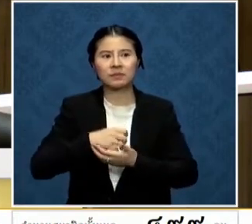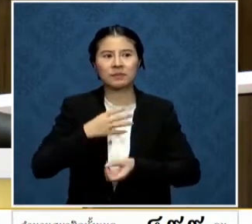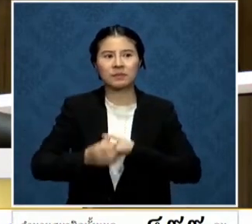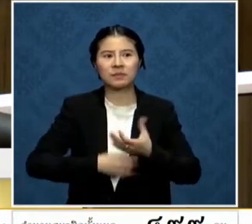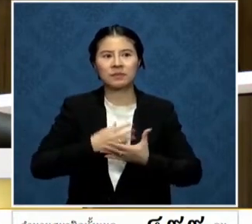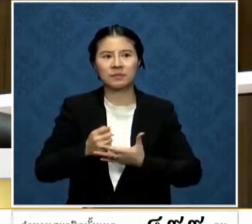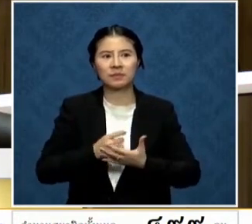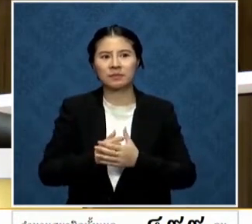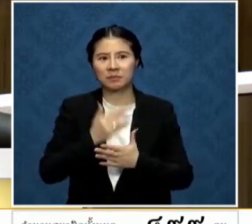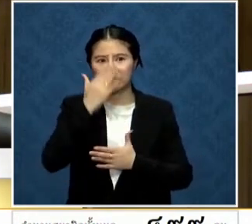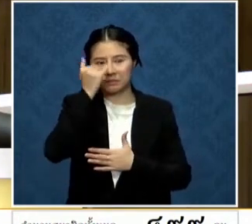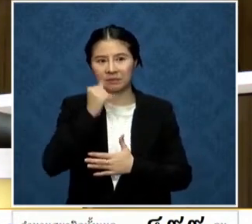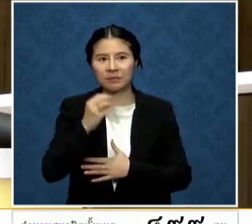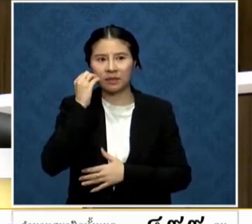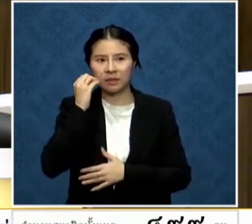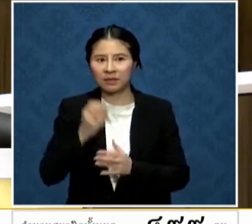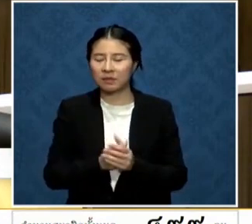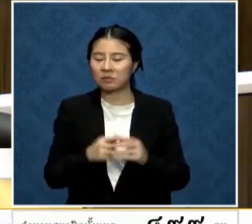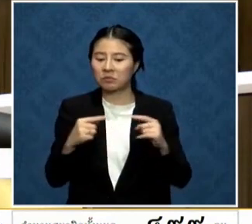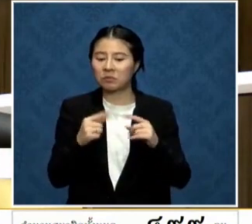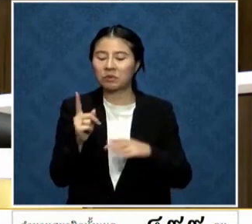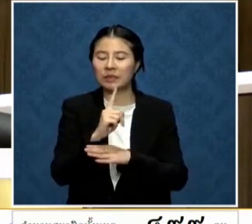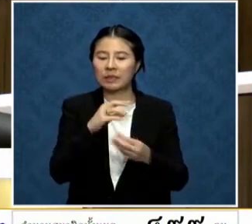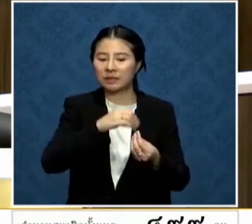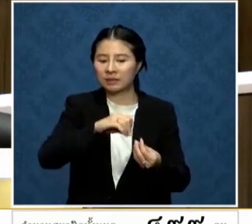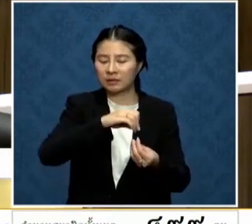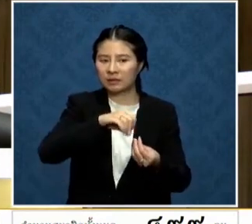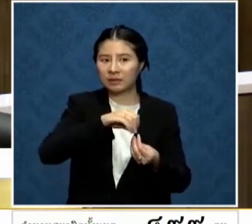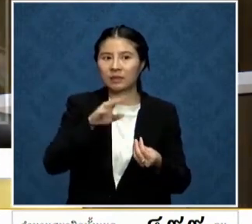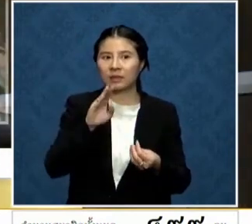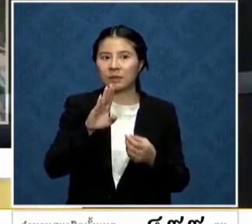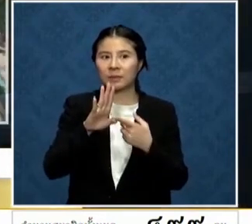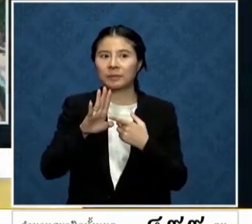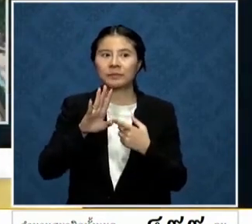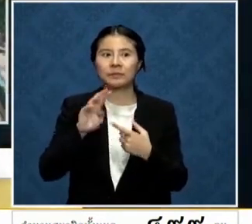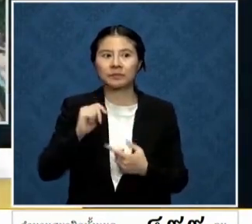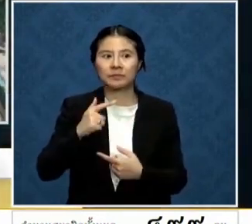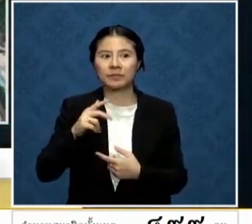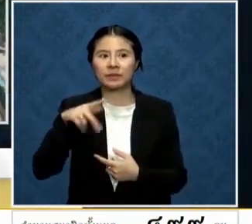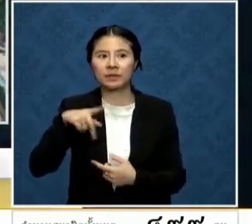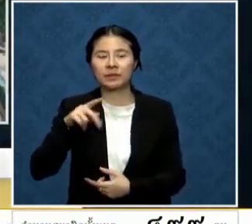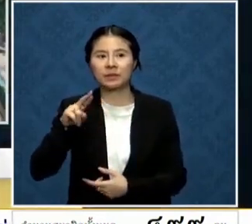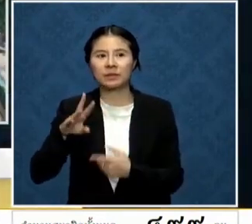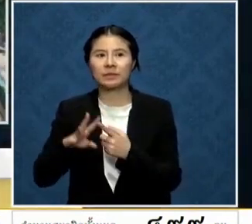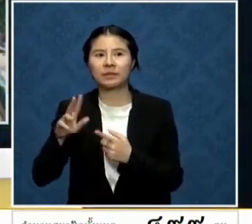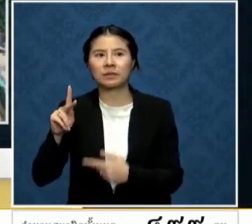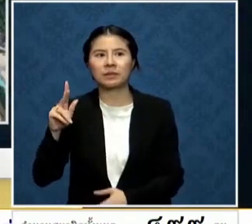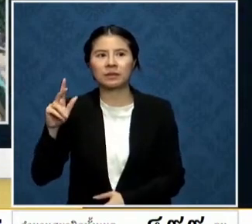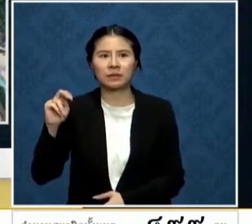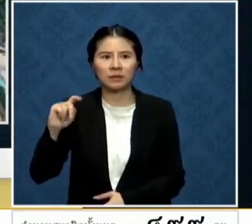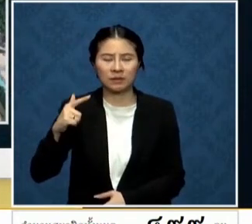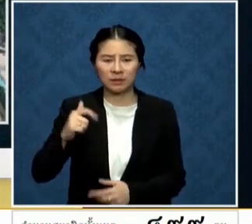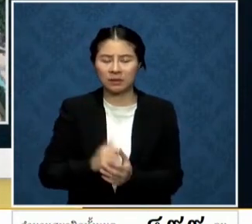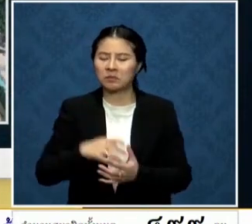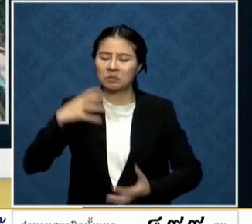ครับเอ่อบ้านผมก็มีเหมือนกันครับบาบากงก็มีเหมือนกันลิงมาบุกบ้านลิงมารื้อหลังคาลิงไปก่อกวน